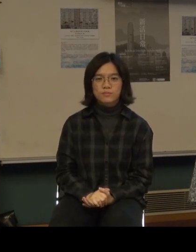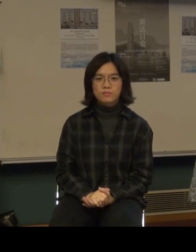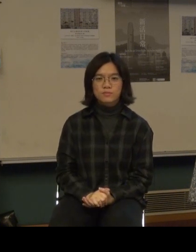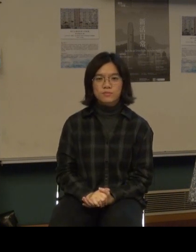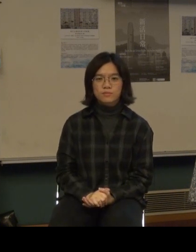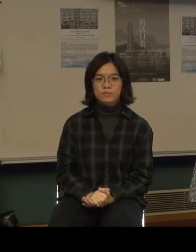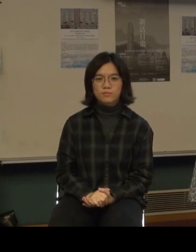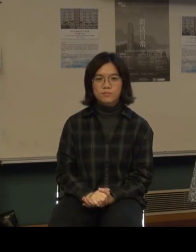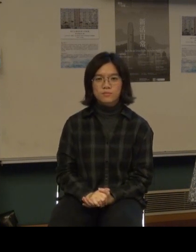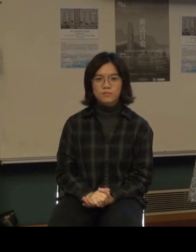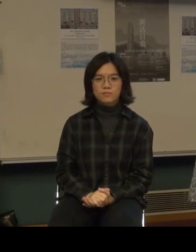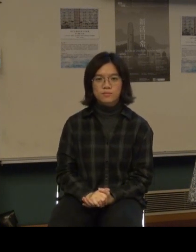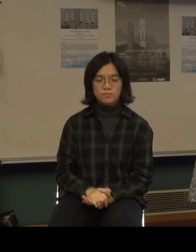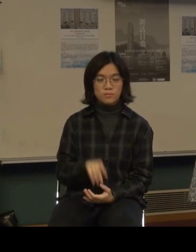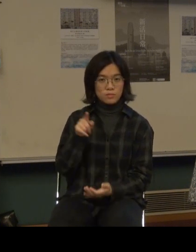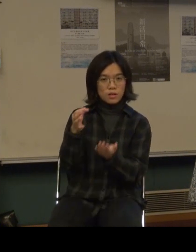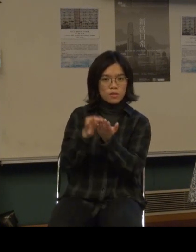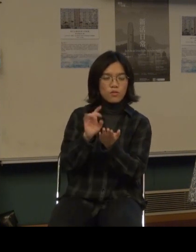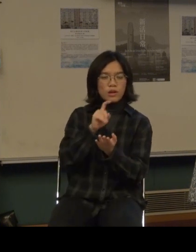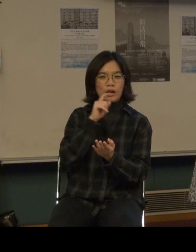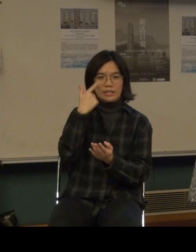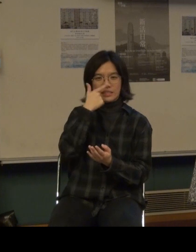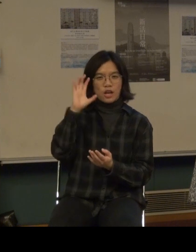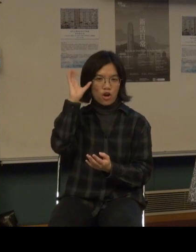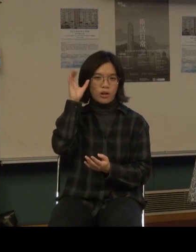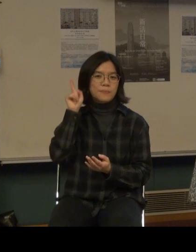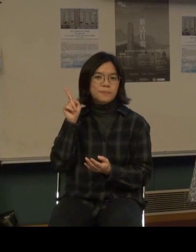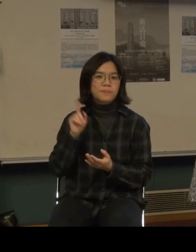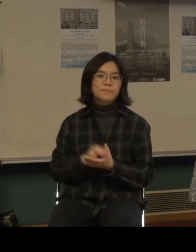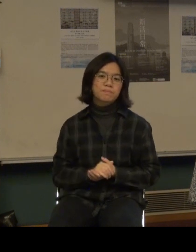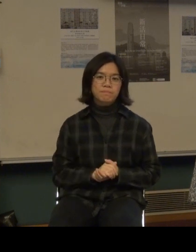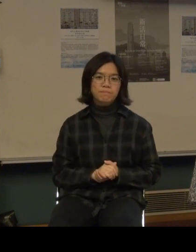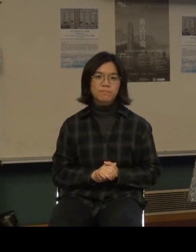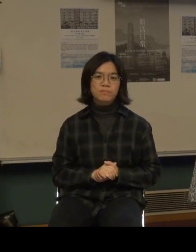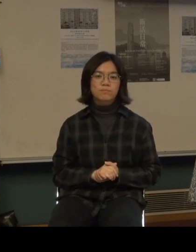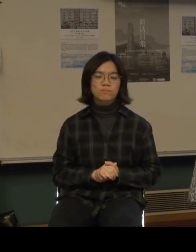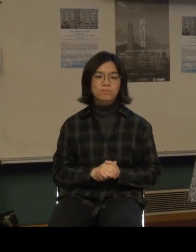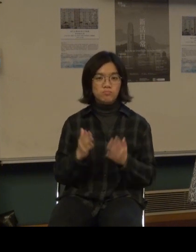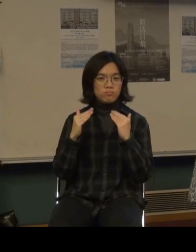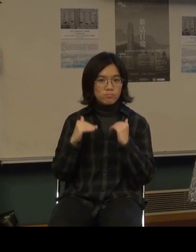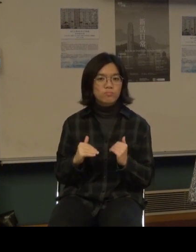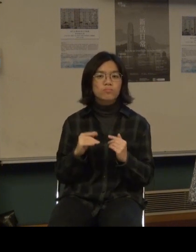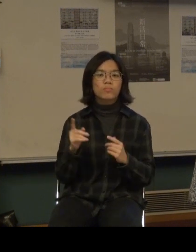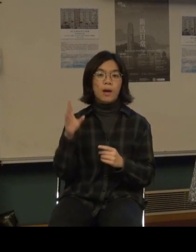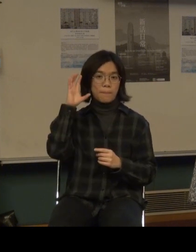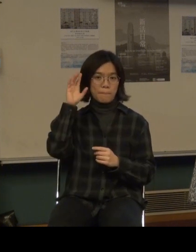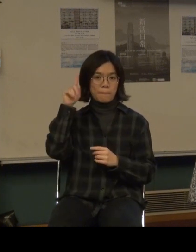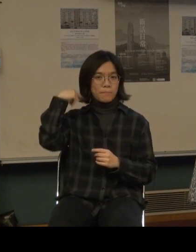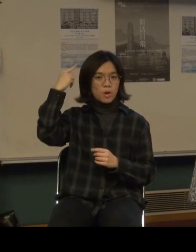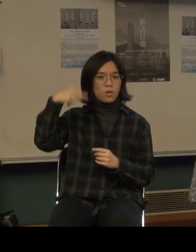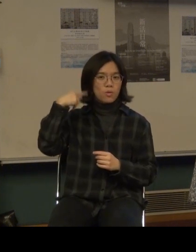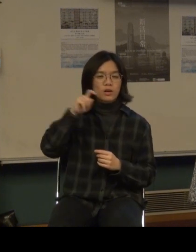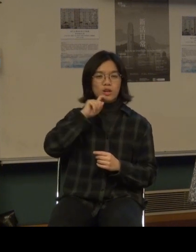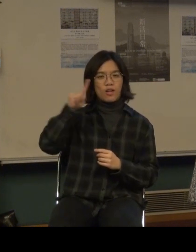新的概念。然後也是在美國，另一個建築師 Louis